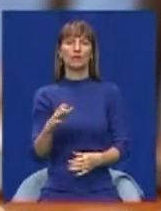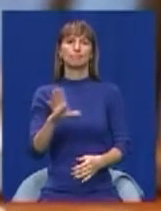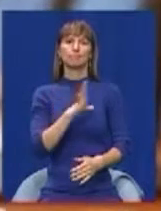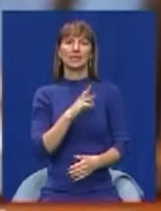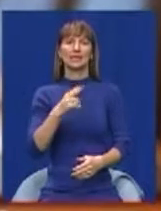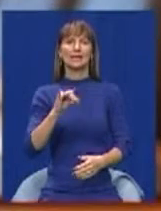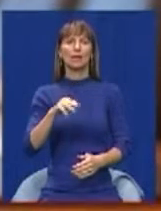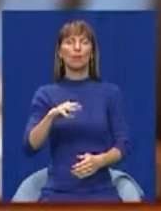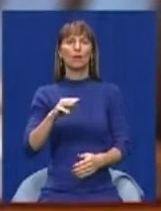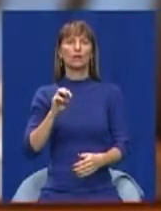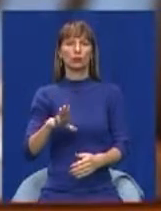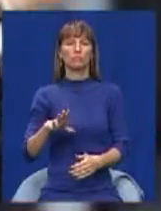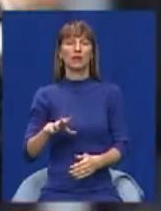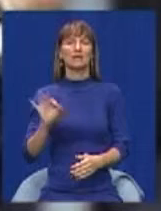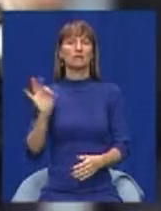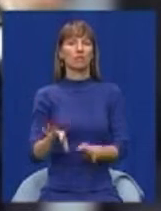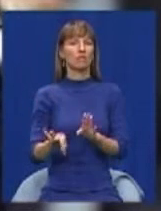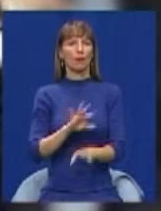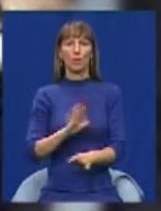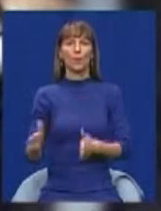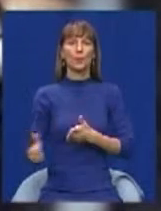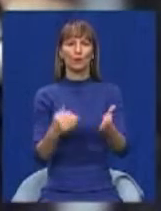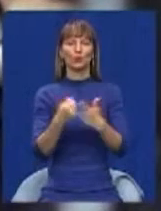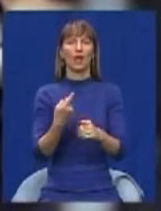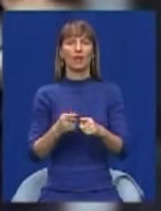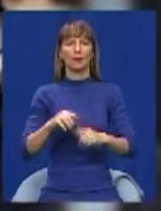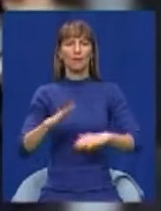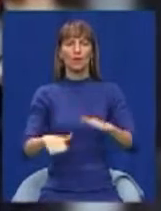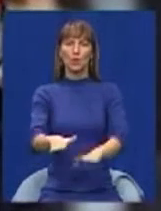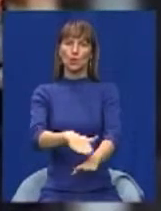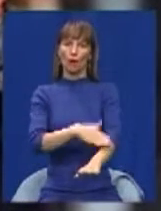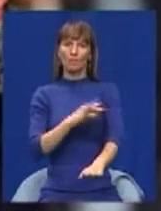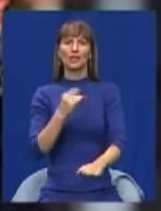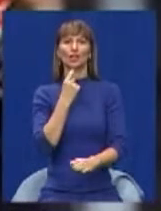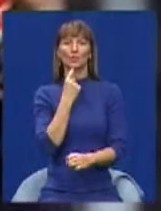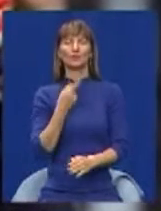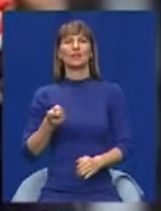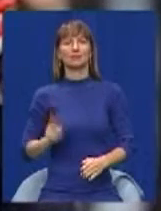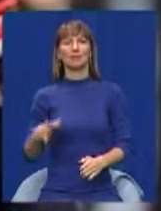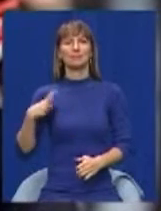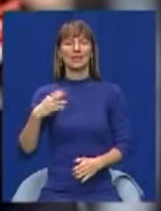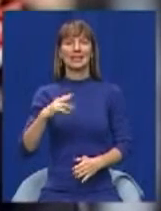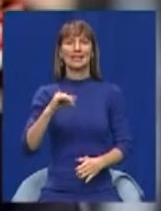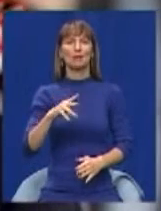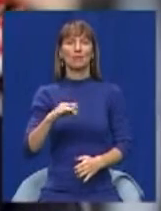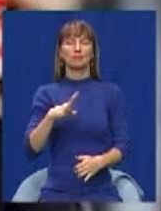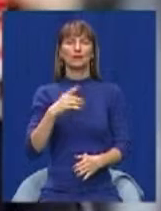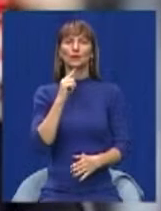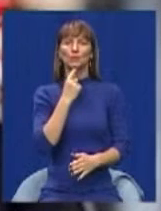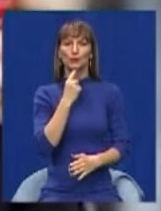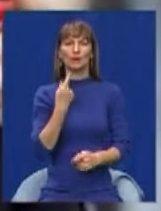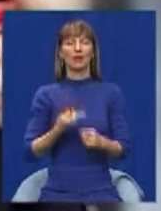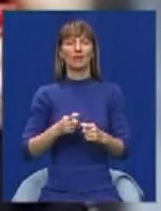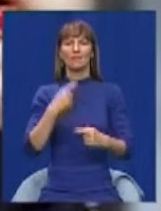після закінчення вишу одразу не вдасться. Шлях до цієї професії довгий та тернистий. Насправді, бути дипломатом дуже важко.